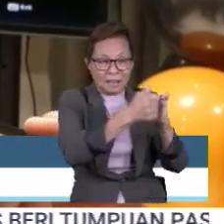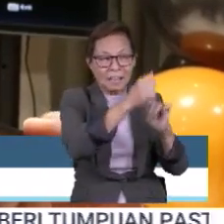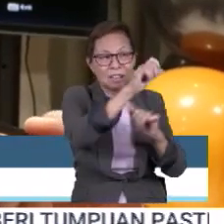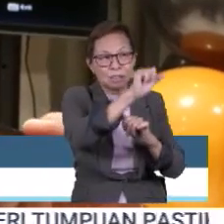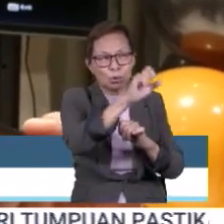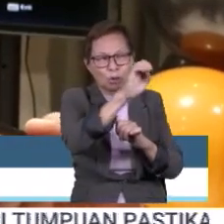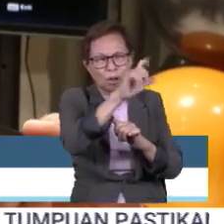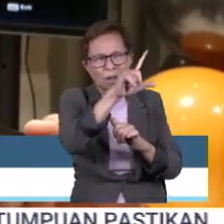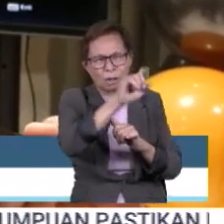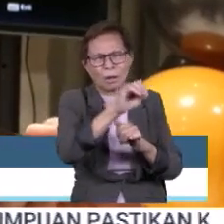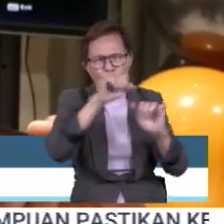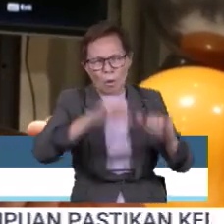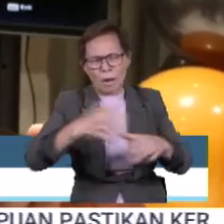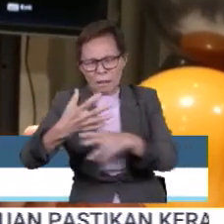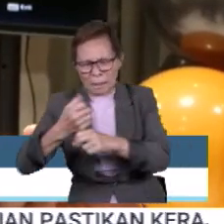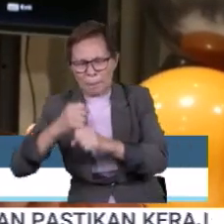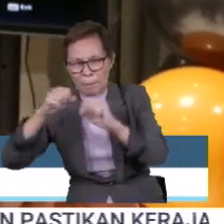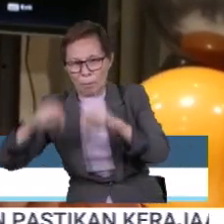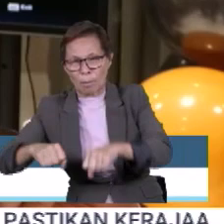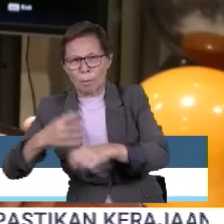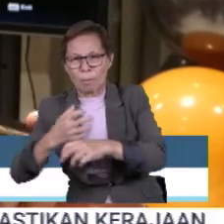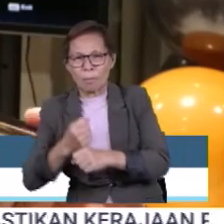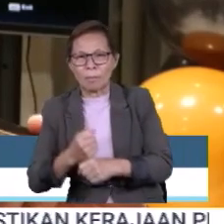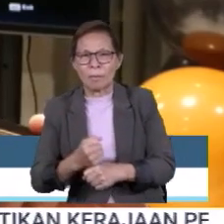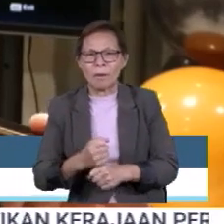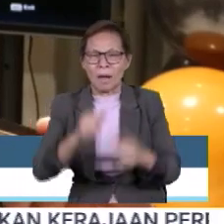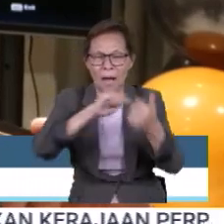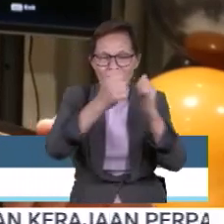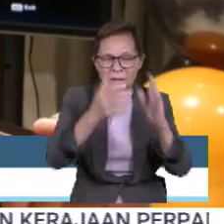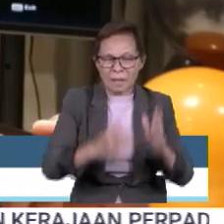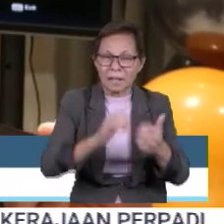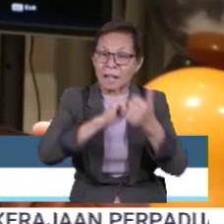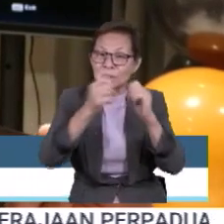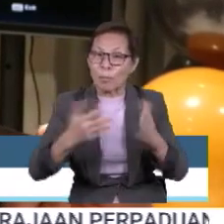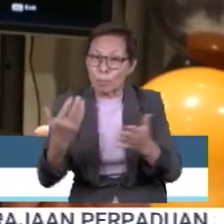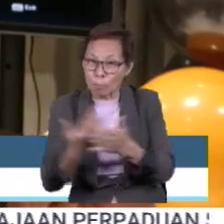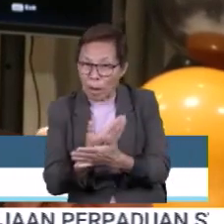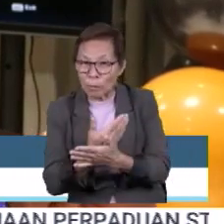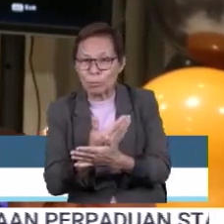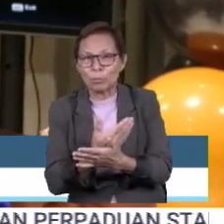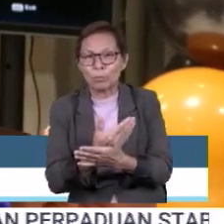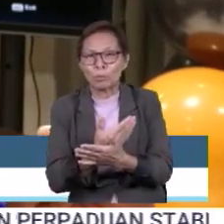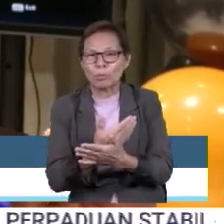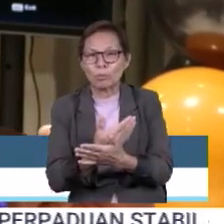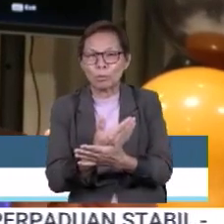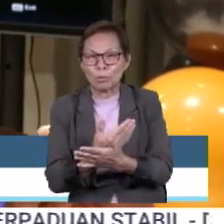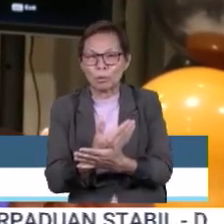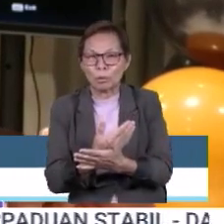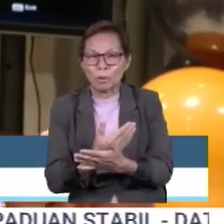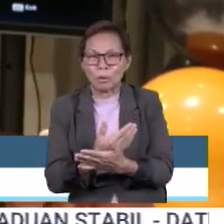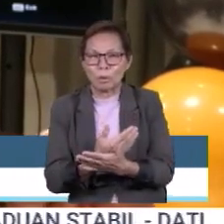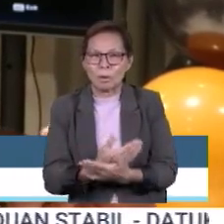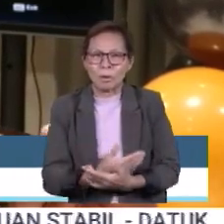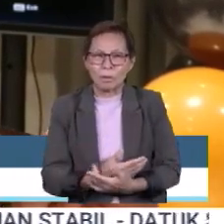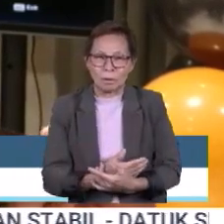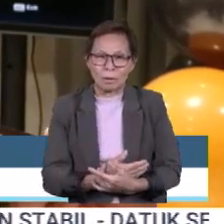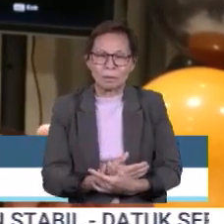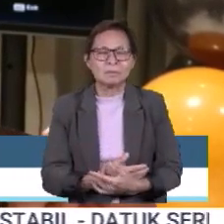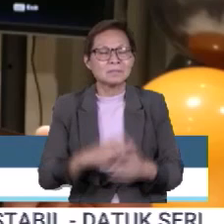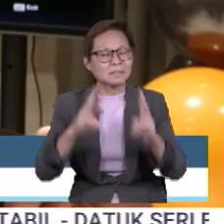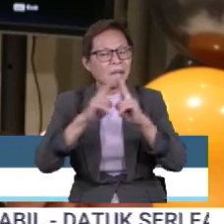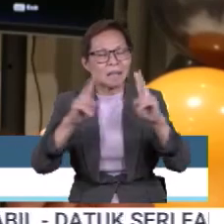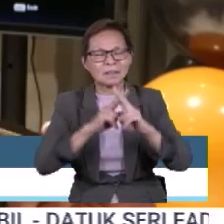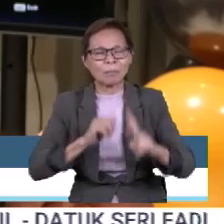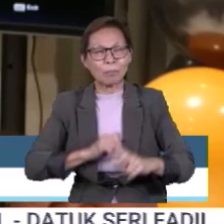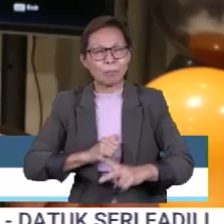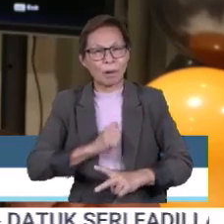Indonesia. Dan kali ini memang atlet-atlet baru, atlet-atlet muda, talent development kami yang sangat saya boleh membanggakan.